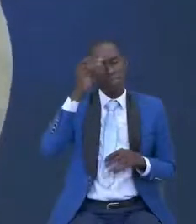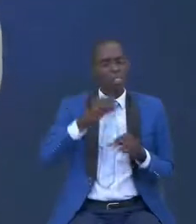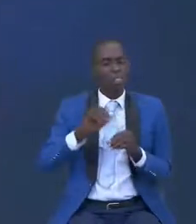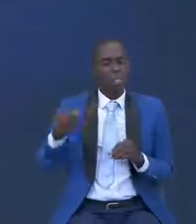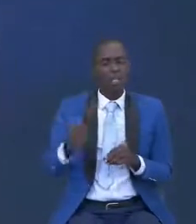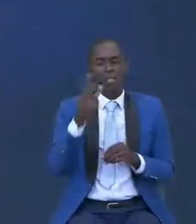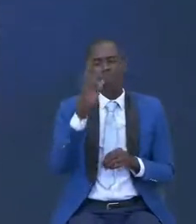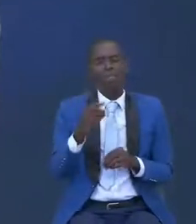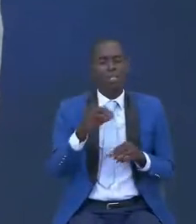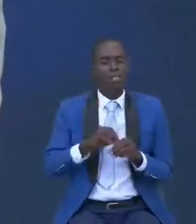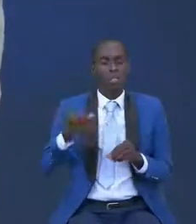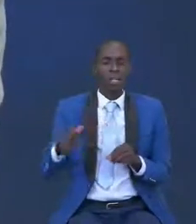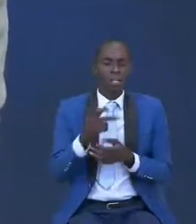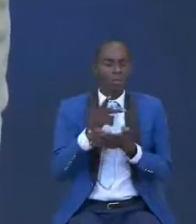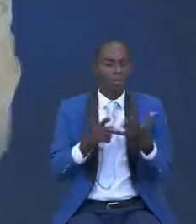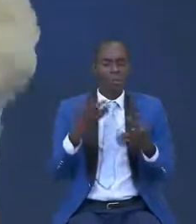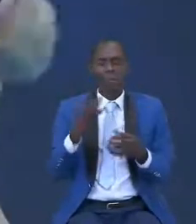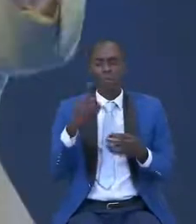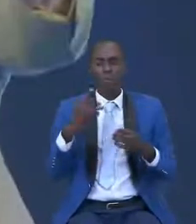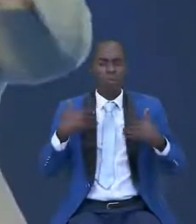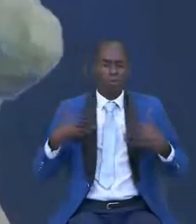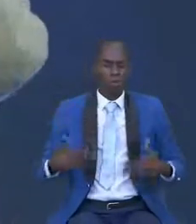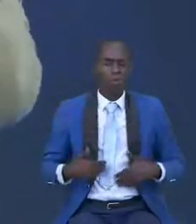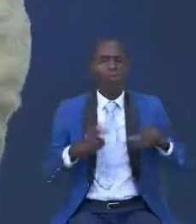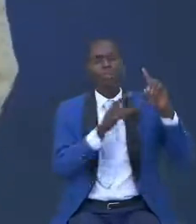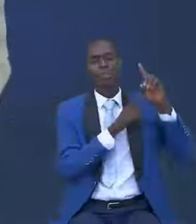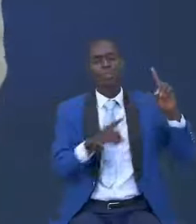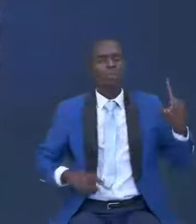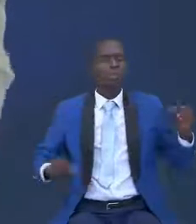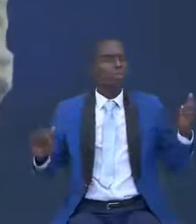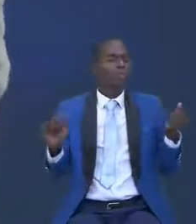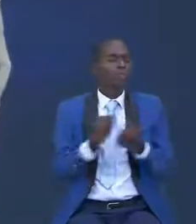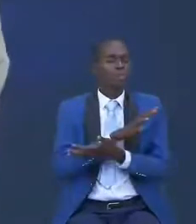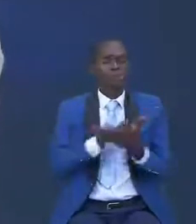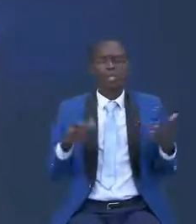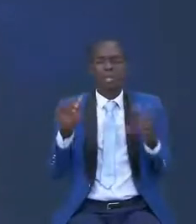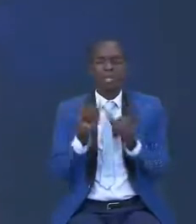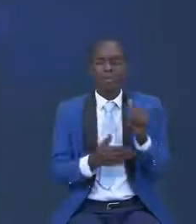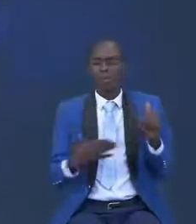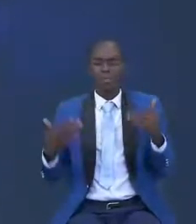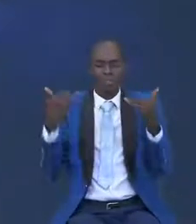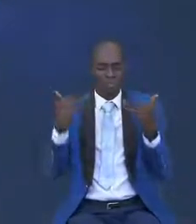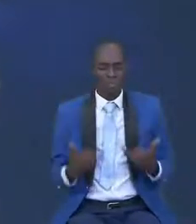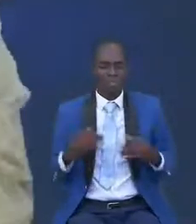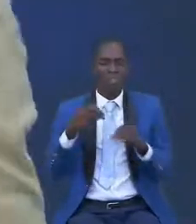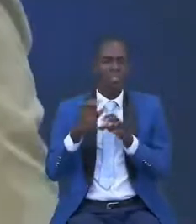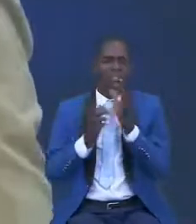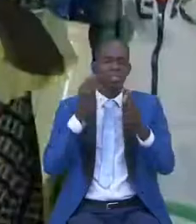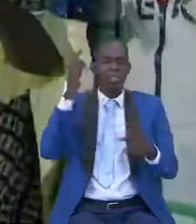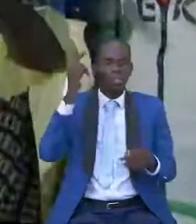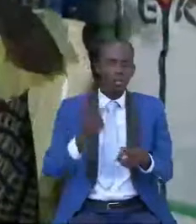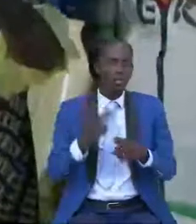Toutes les œuvres du diable, dans n'importe quelle vie, n'importe quelle partie du corps, Seigneur,